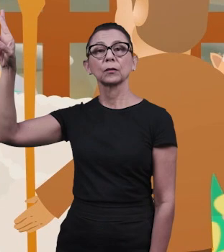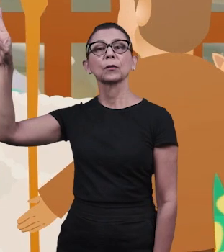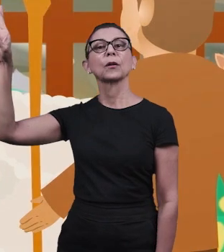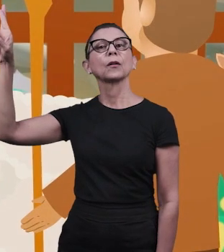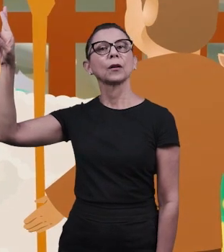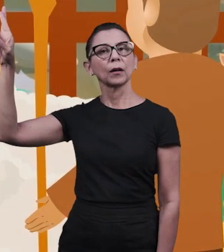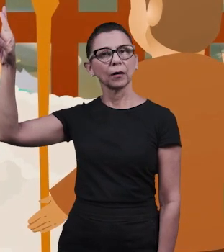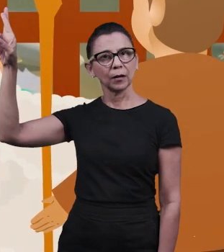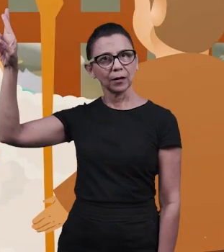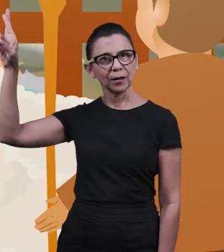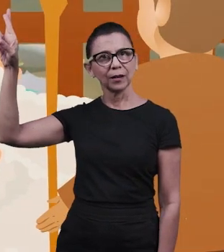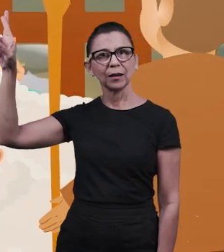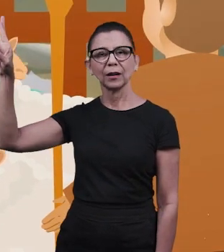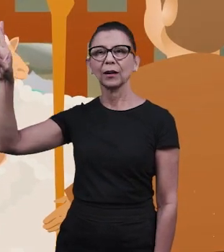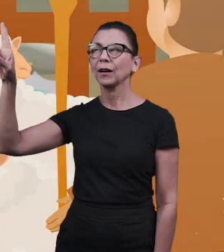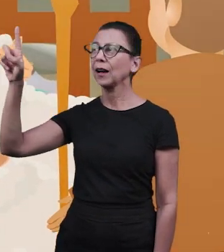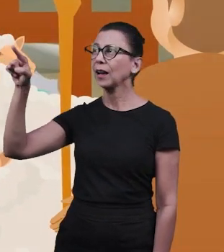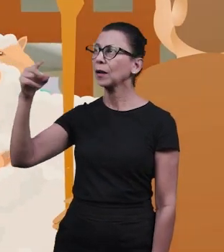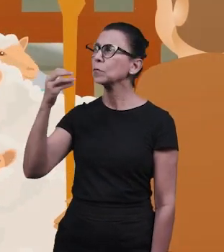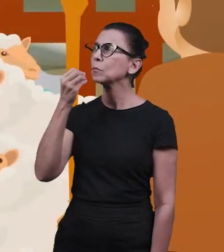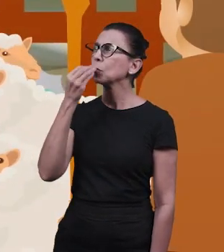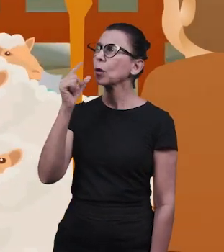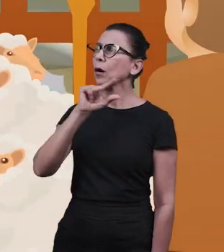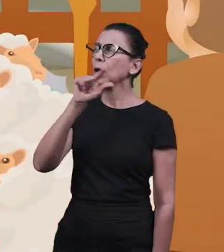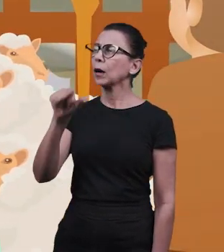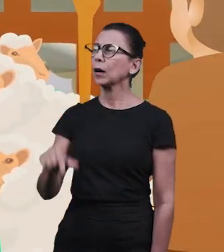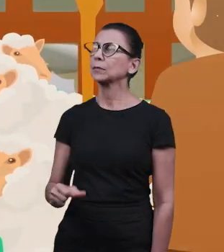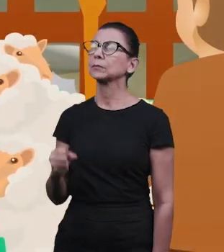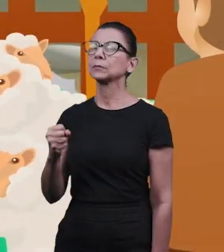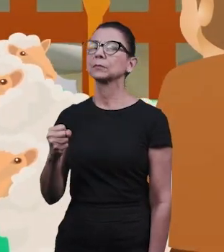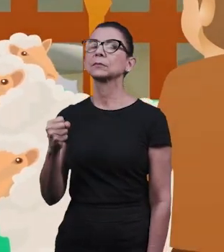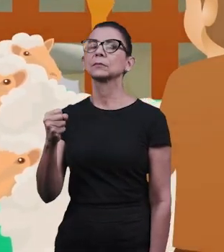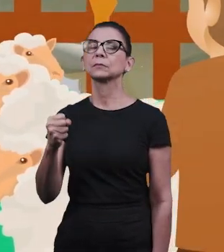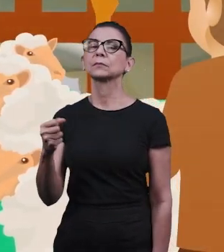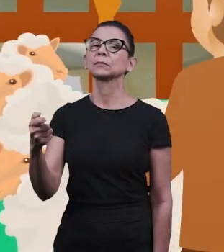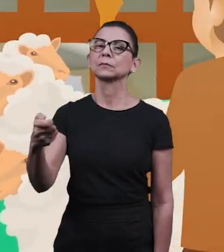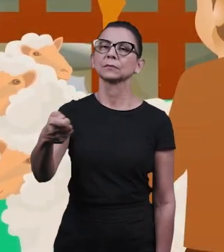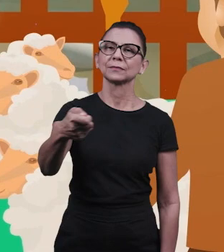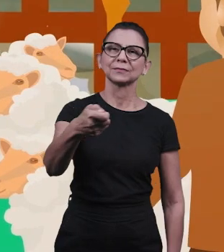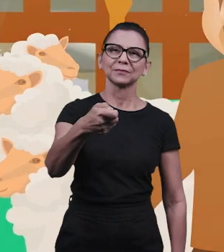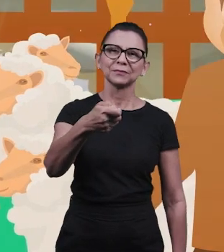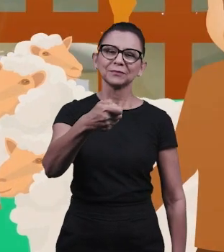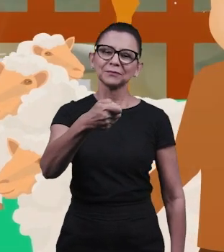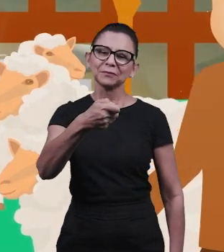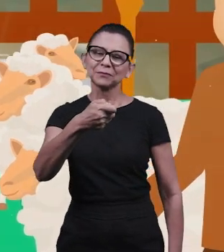Ибо здесь добрый пастырь заботится о тебе.